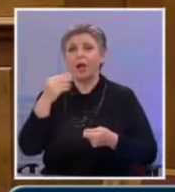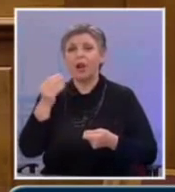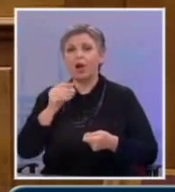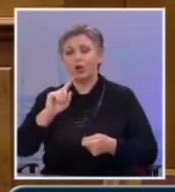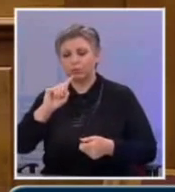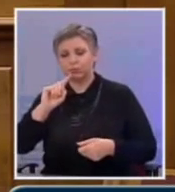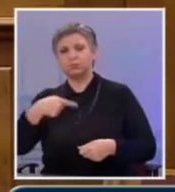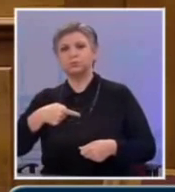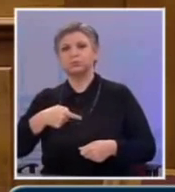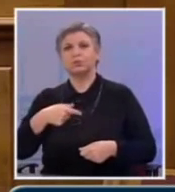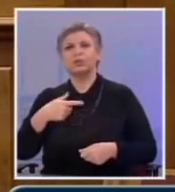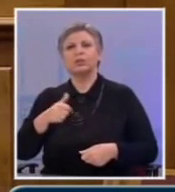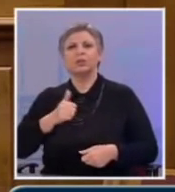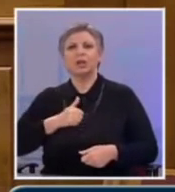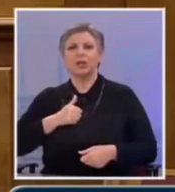πολιτική εξυπηρετεί.